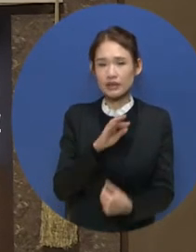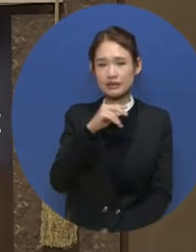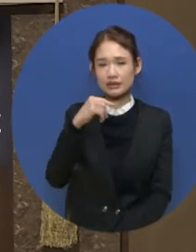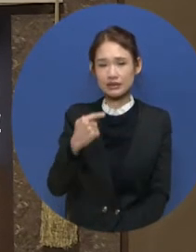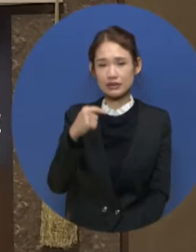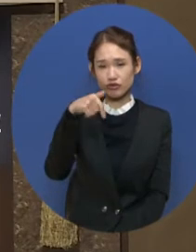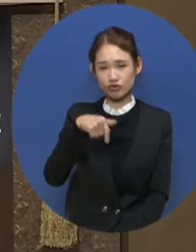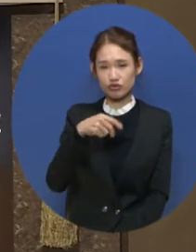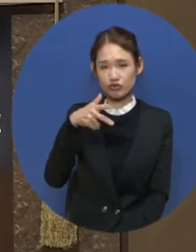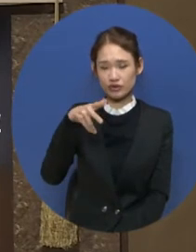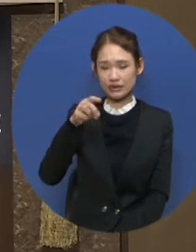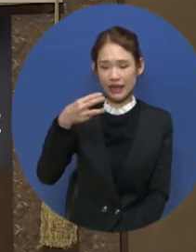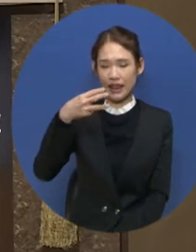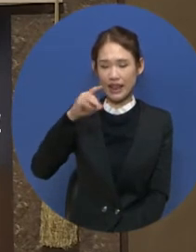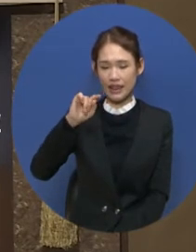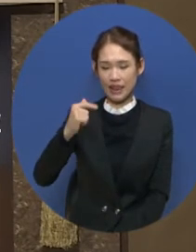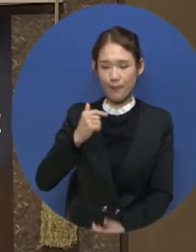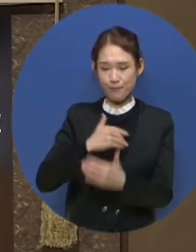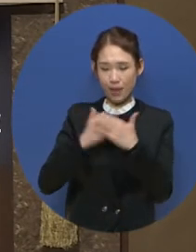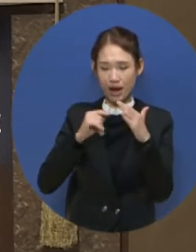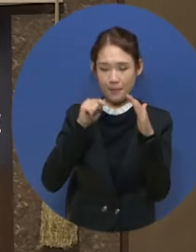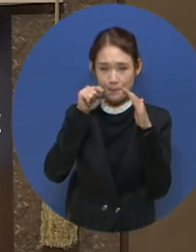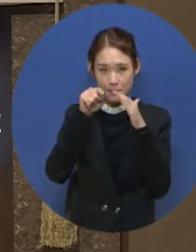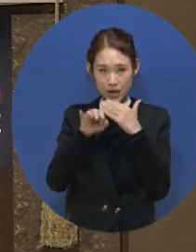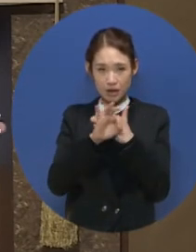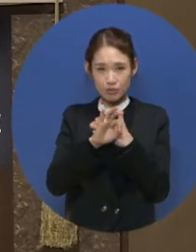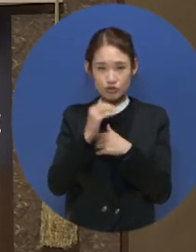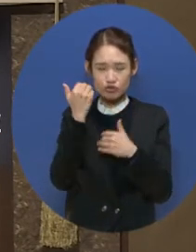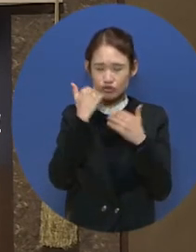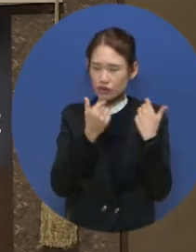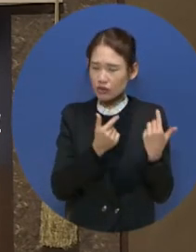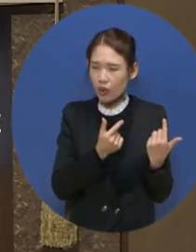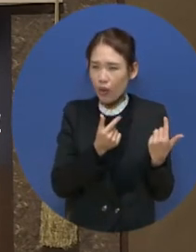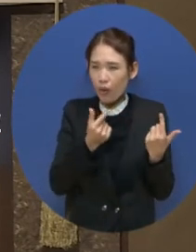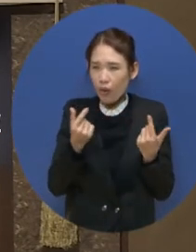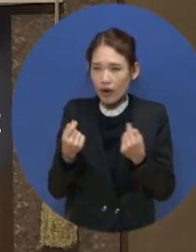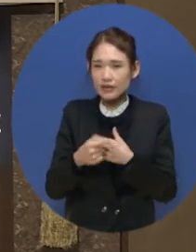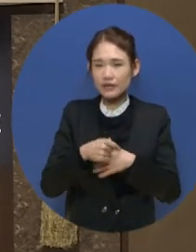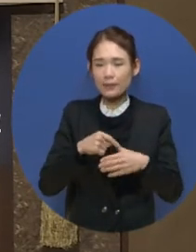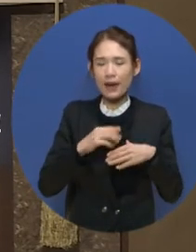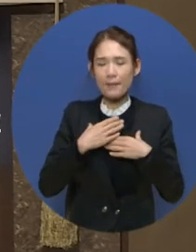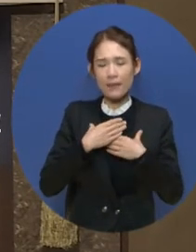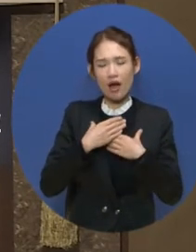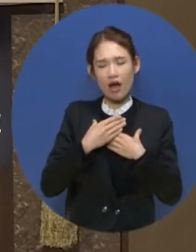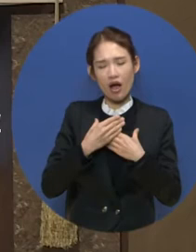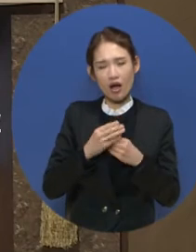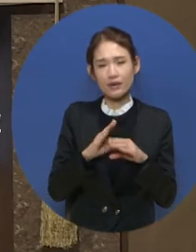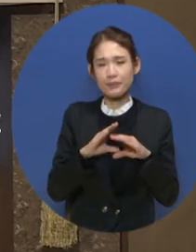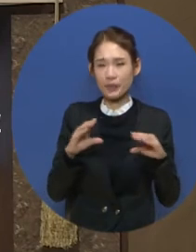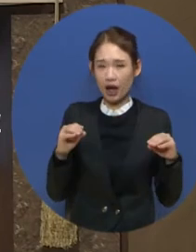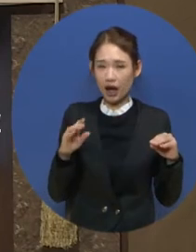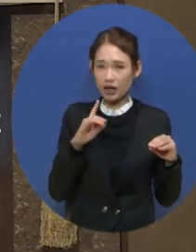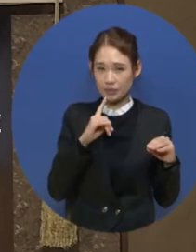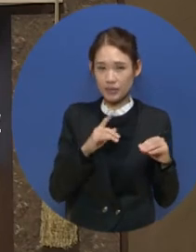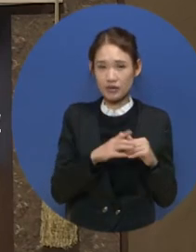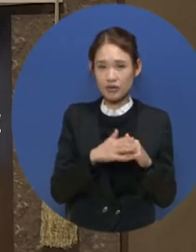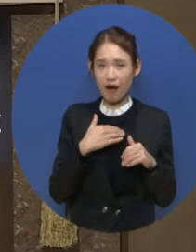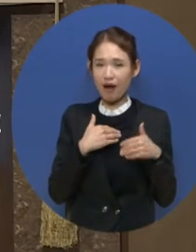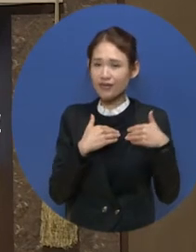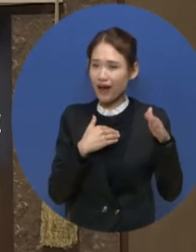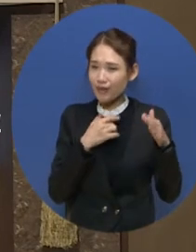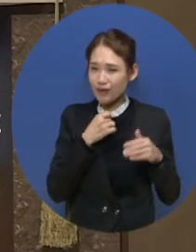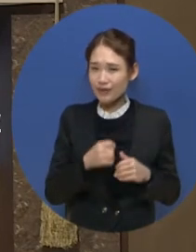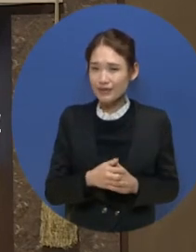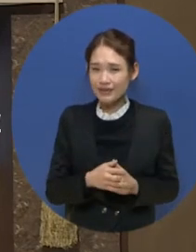방에 들어가면 누구나 다 이렇게 마음이 편안해지고 이완이 되요 그래서 아주 더 싶네요 5